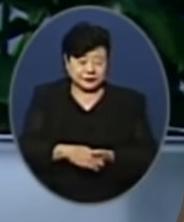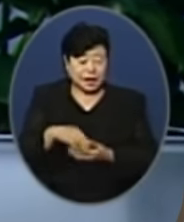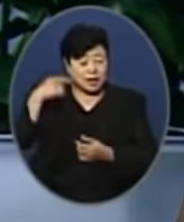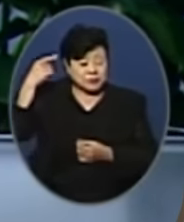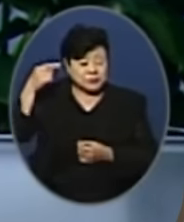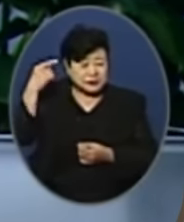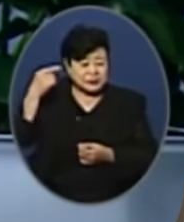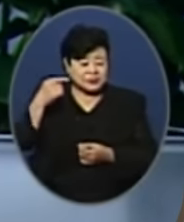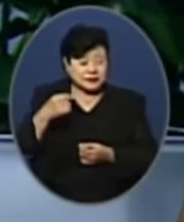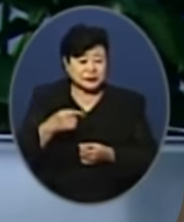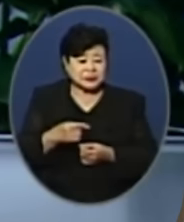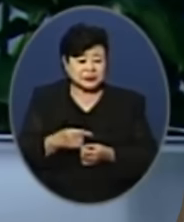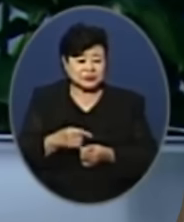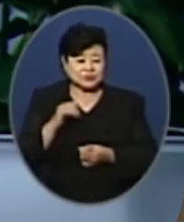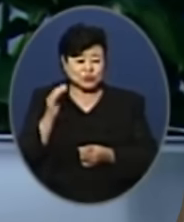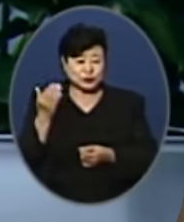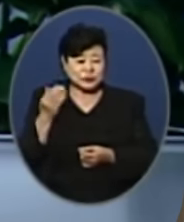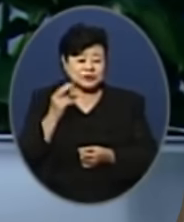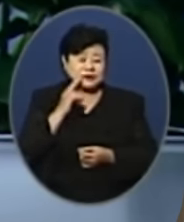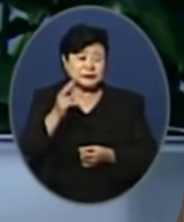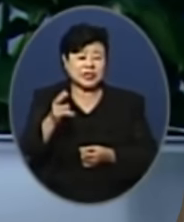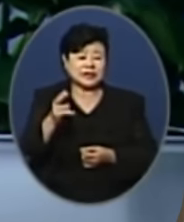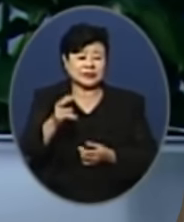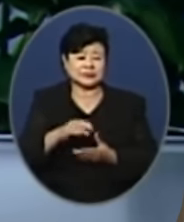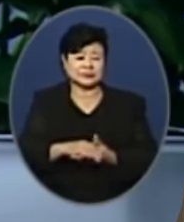미친 것 한 단계 넘어서 걸치게 돼요.